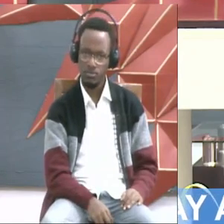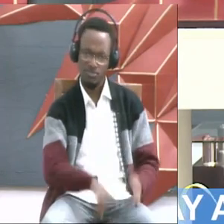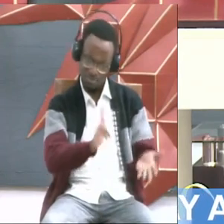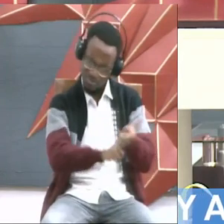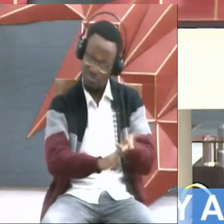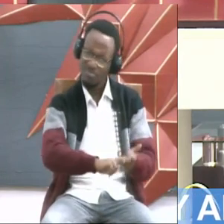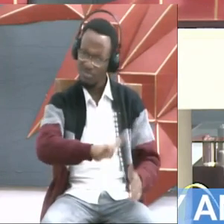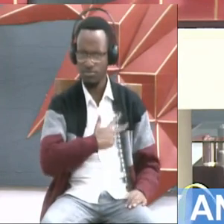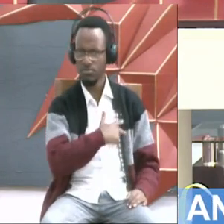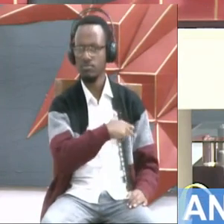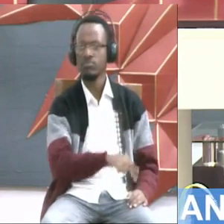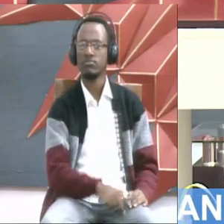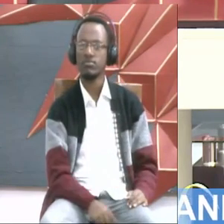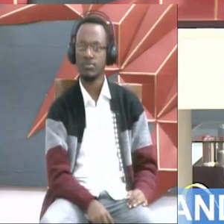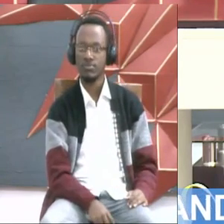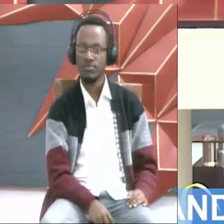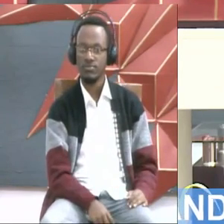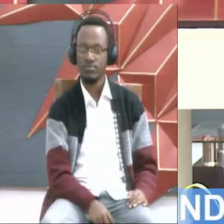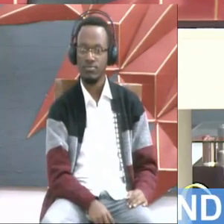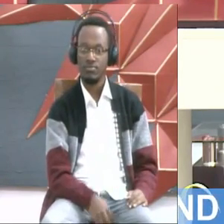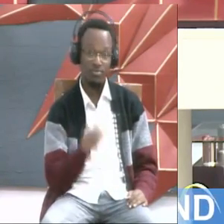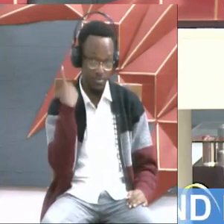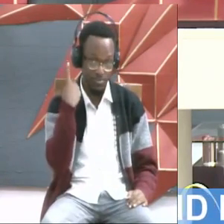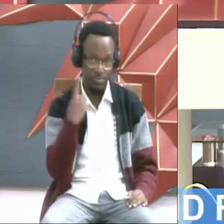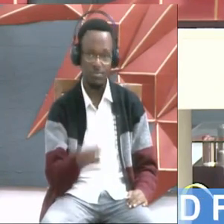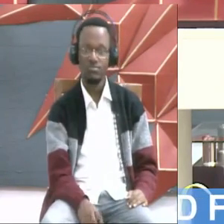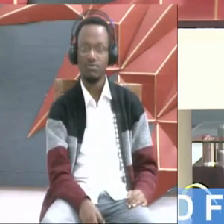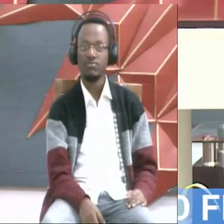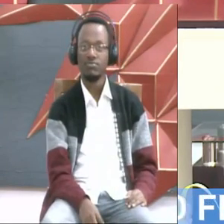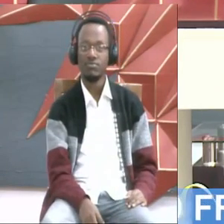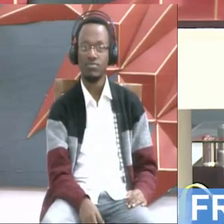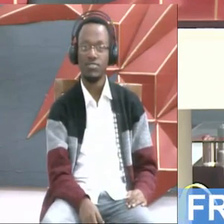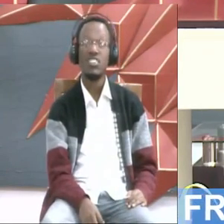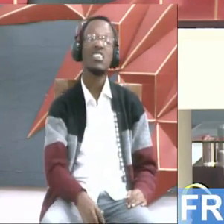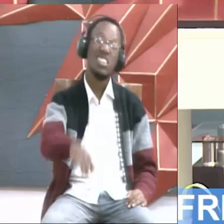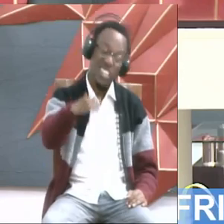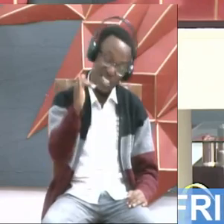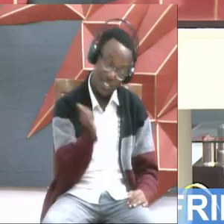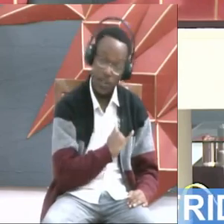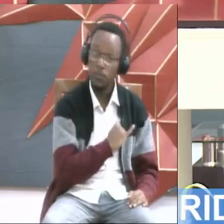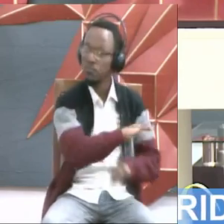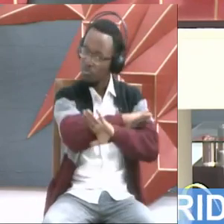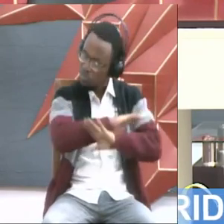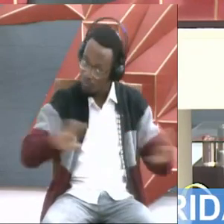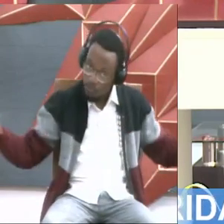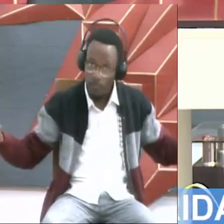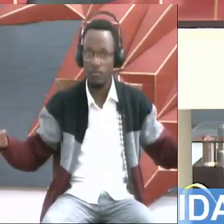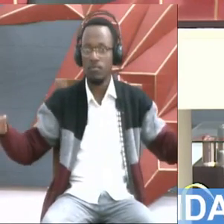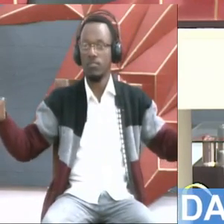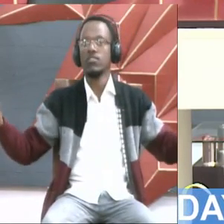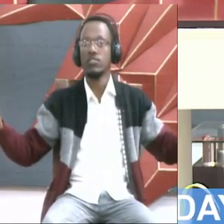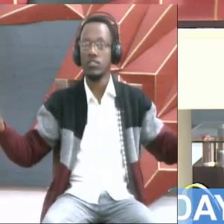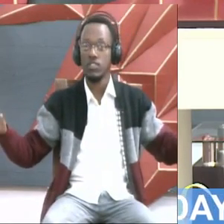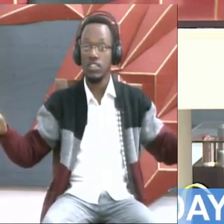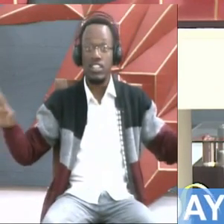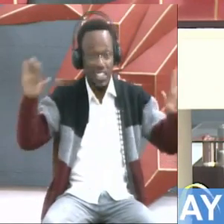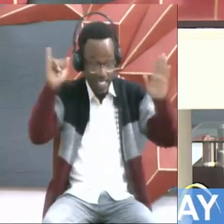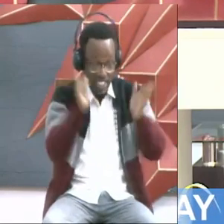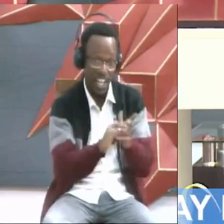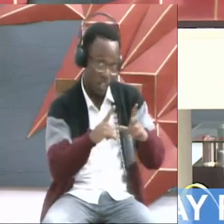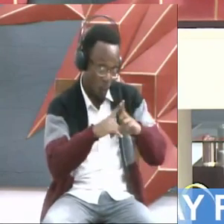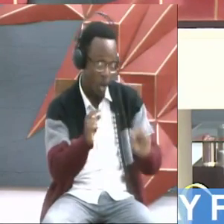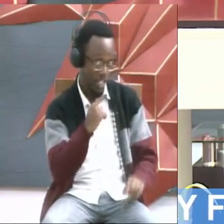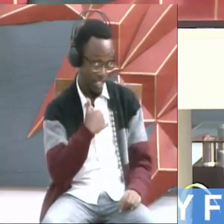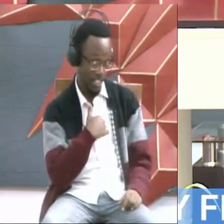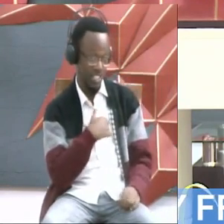sawa ijyandika ubutakivayo rikagumayo kugira ngo rizoba ariryo rizobakiza